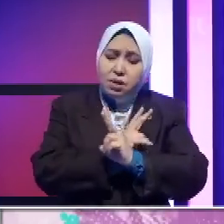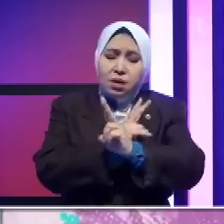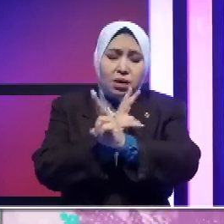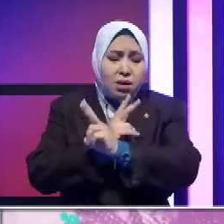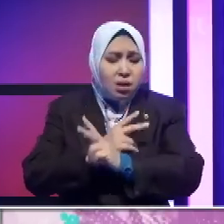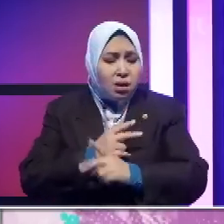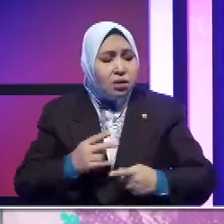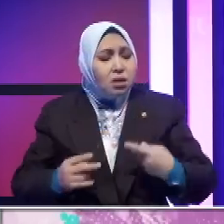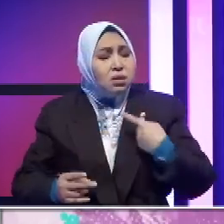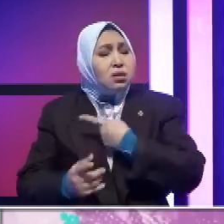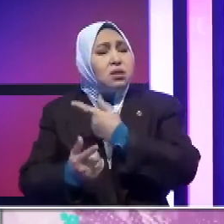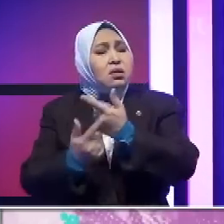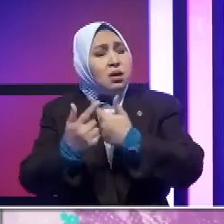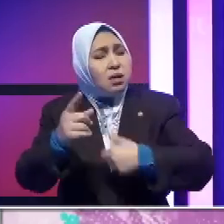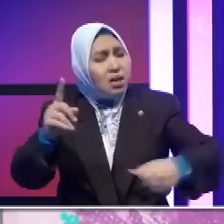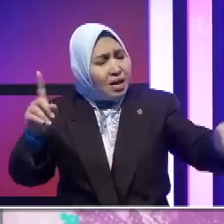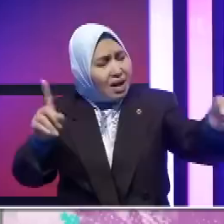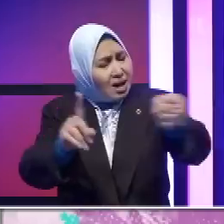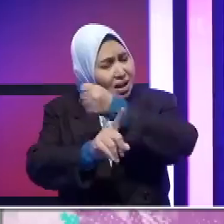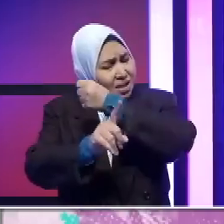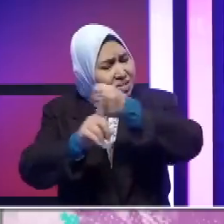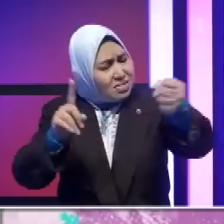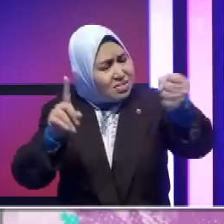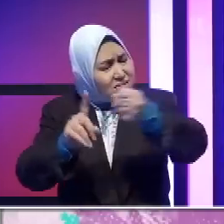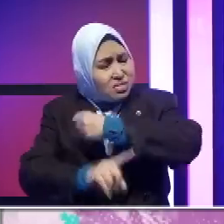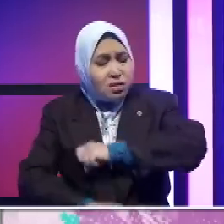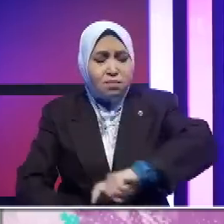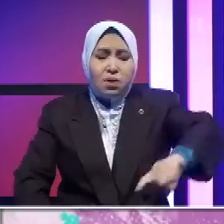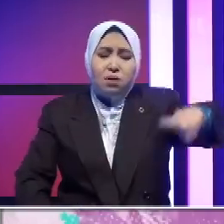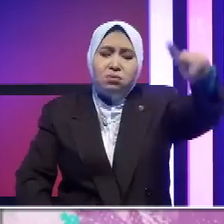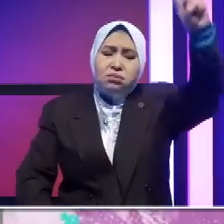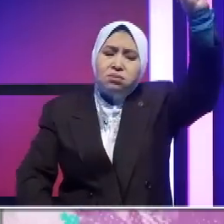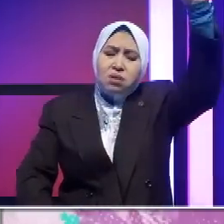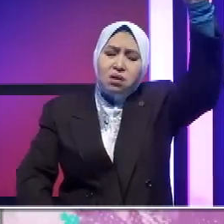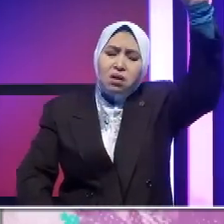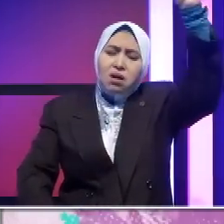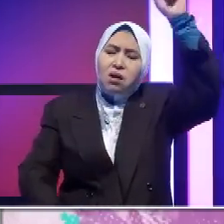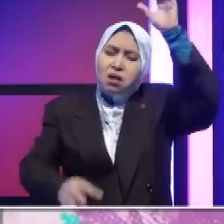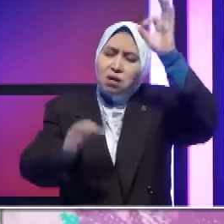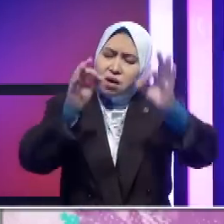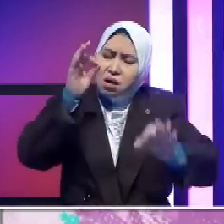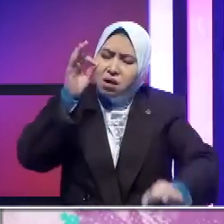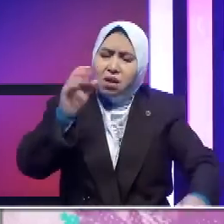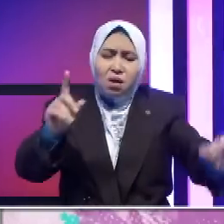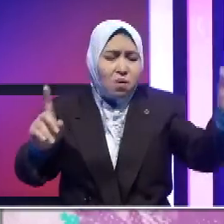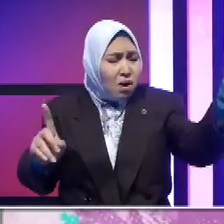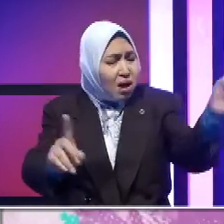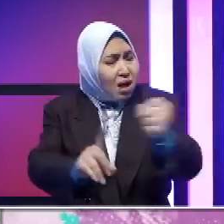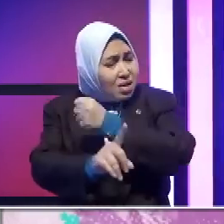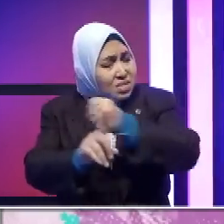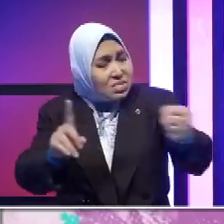فمن ينصرنا من بأس الله إن